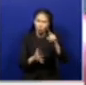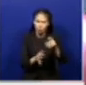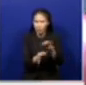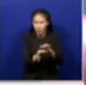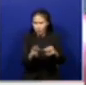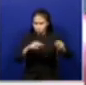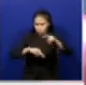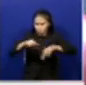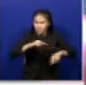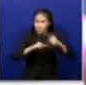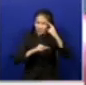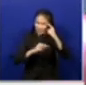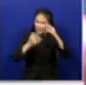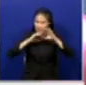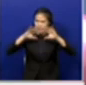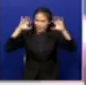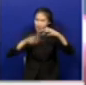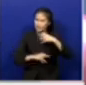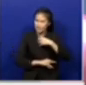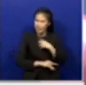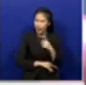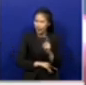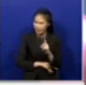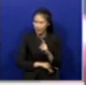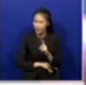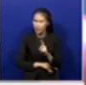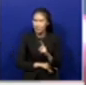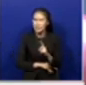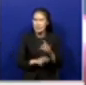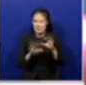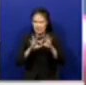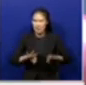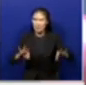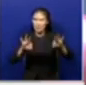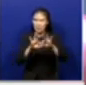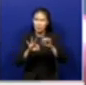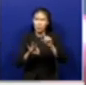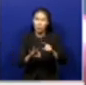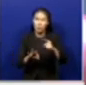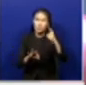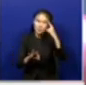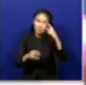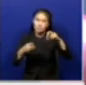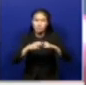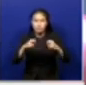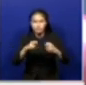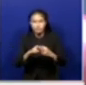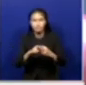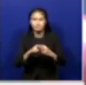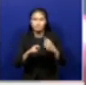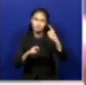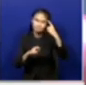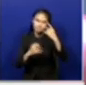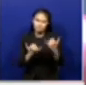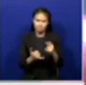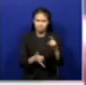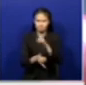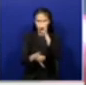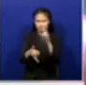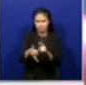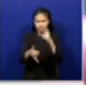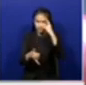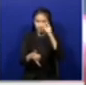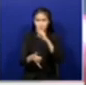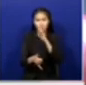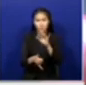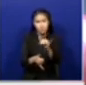านั่นคือสิ่งที่รัฐบาลต้องการเพราะฉะนั้นสิ่งเหล่านี้ครับมันทำให้เกิดปัญหาทำให้เกิดสิ่งที่เราสงสัยว่าถ้า